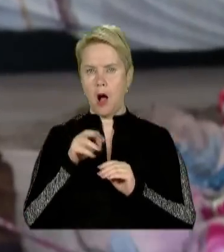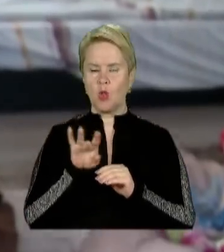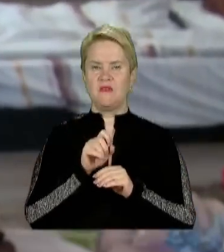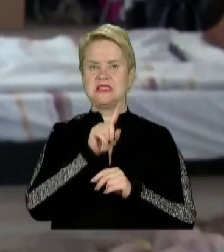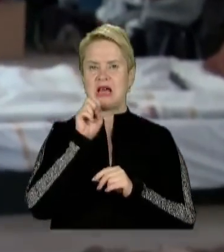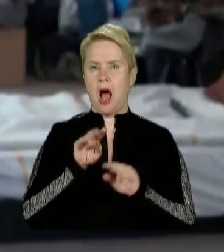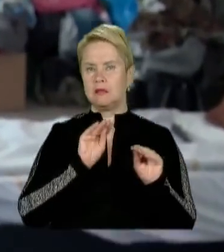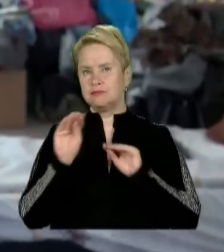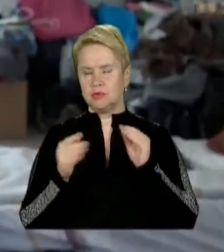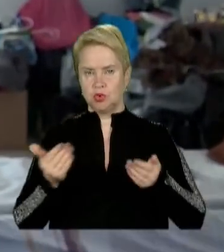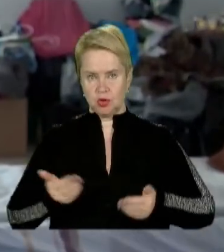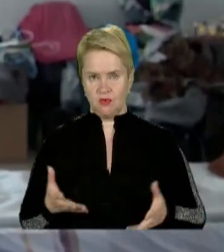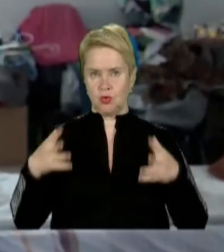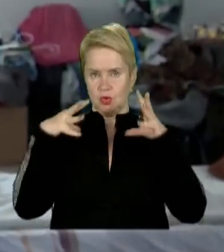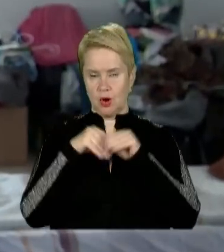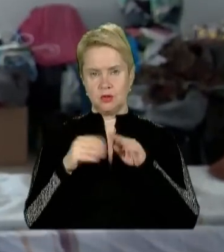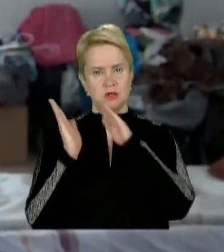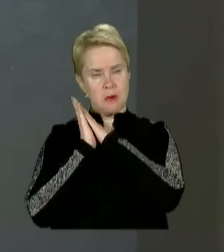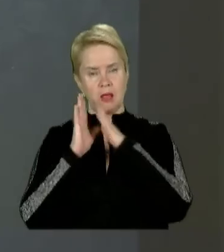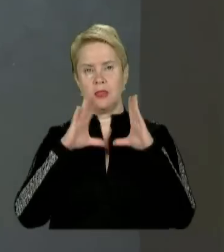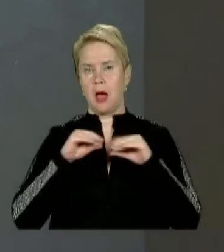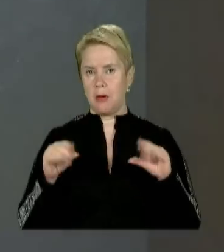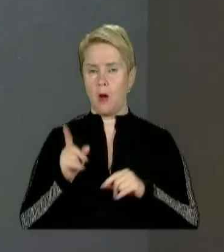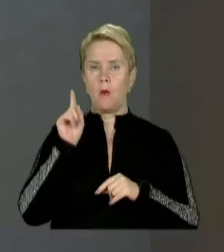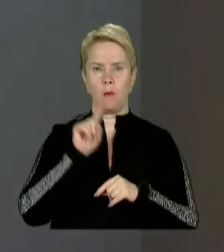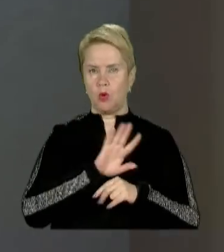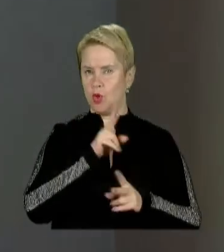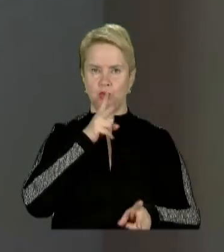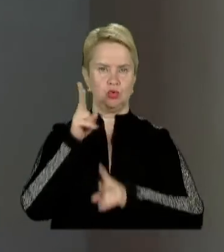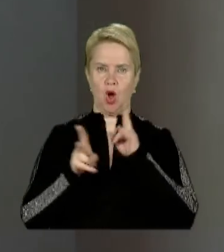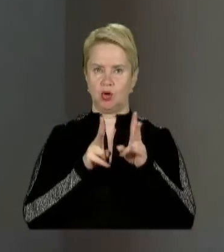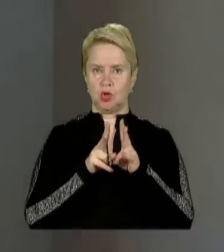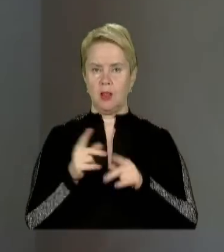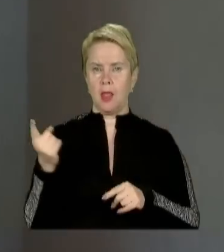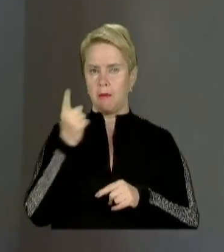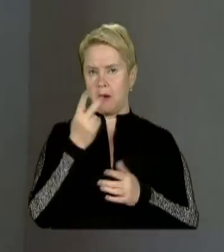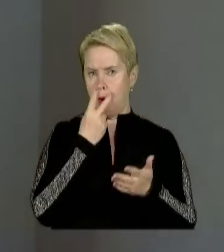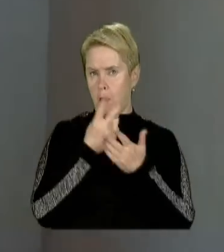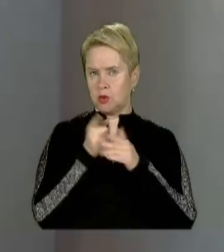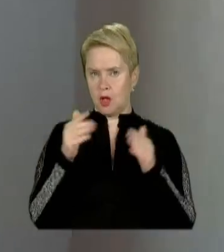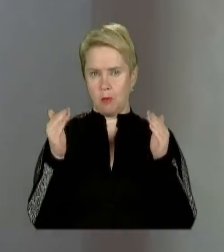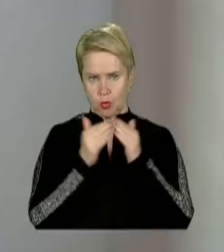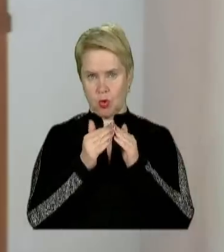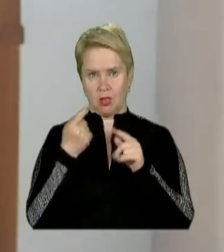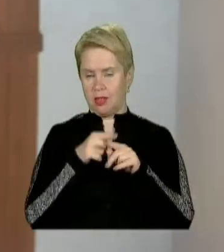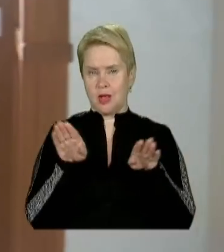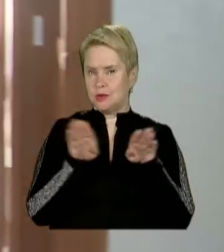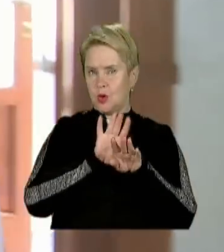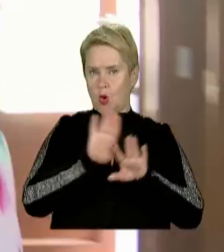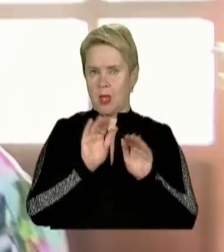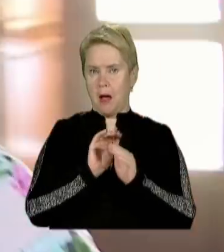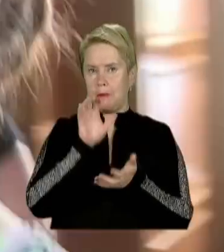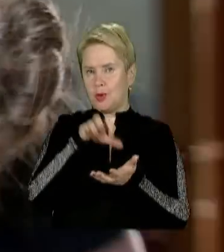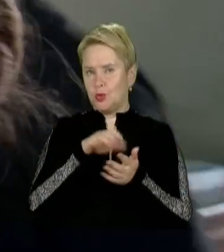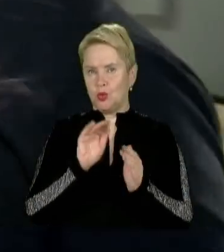спортивних залах. Живуть разом, сплять на матрацах, проте не скаржаться. На перший погляд, ця будівля навіть і не схожа на